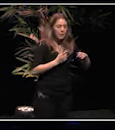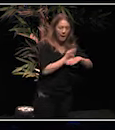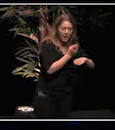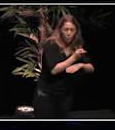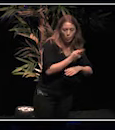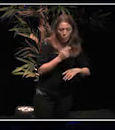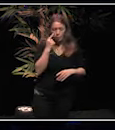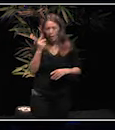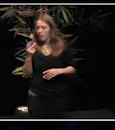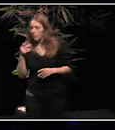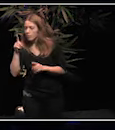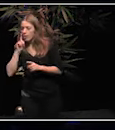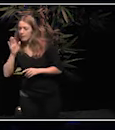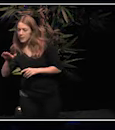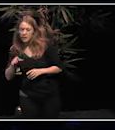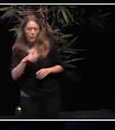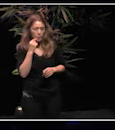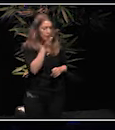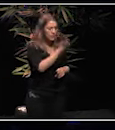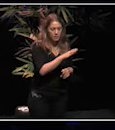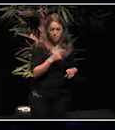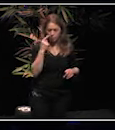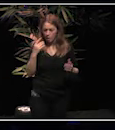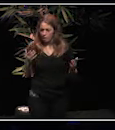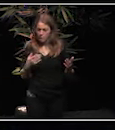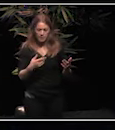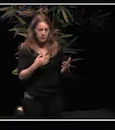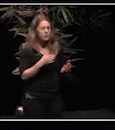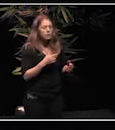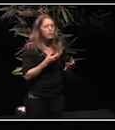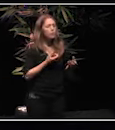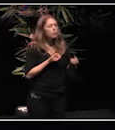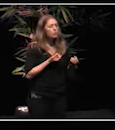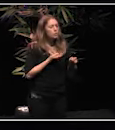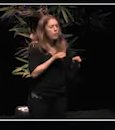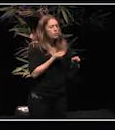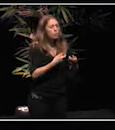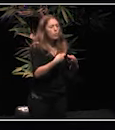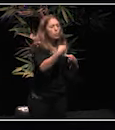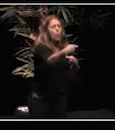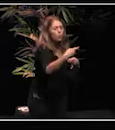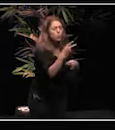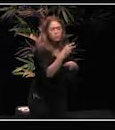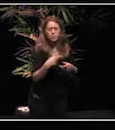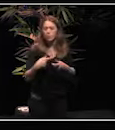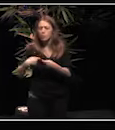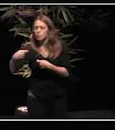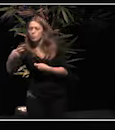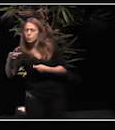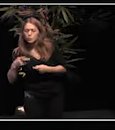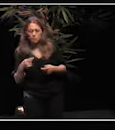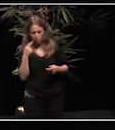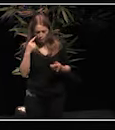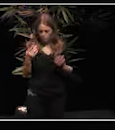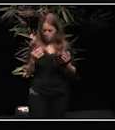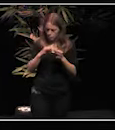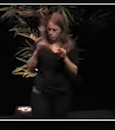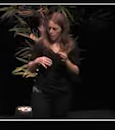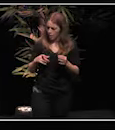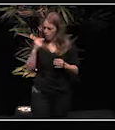regarder si on les fait courir sur des distances plus longues, si par hasard, les femmes sont, la différence entre les hommes et les